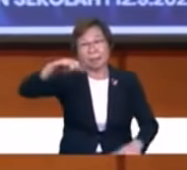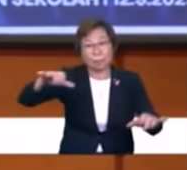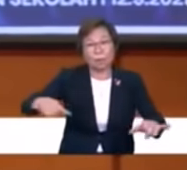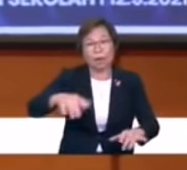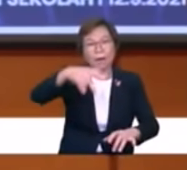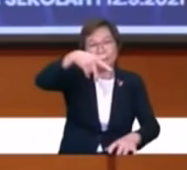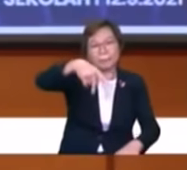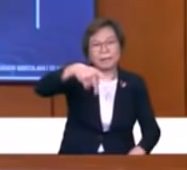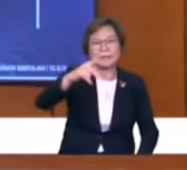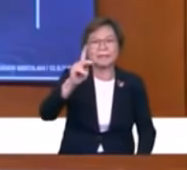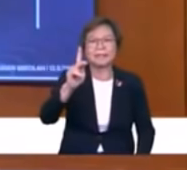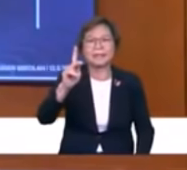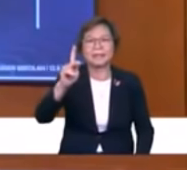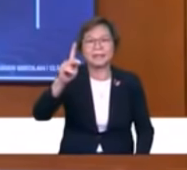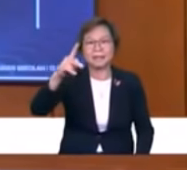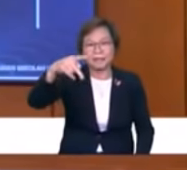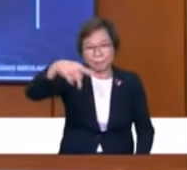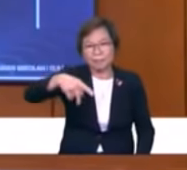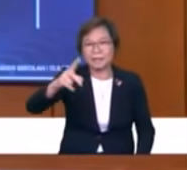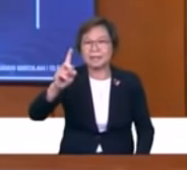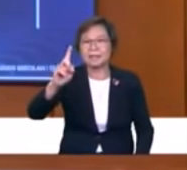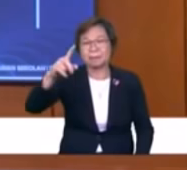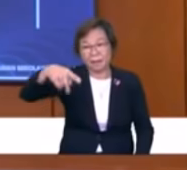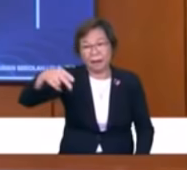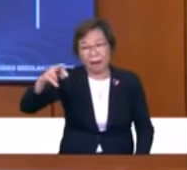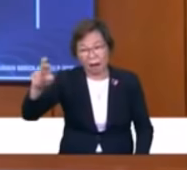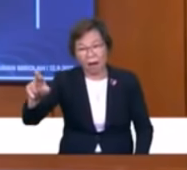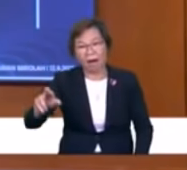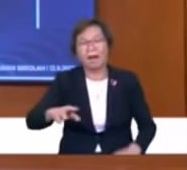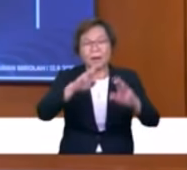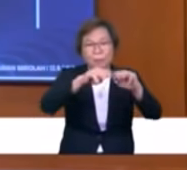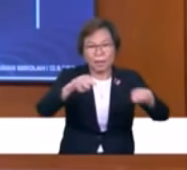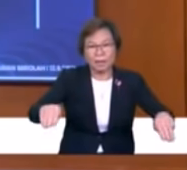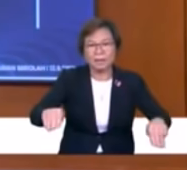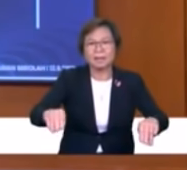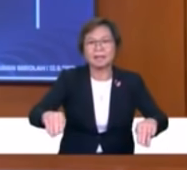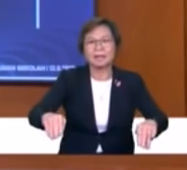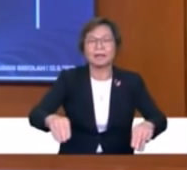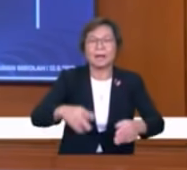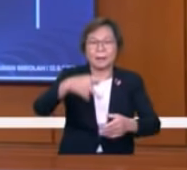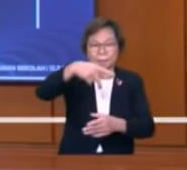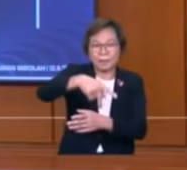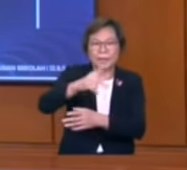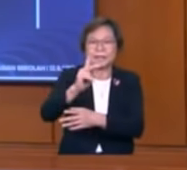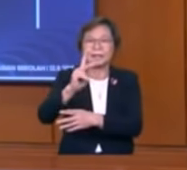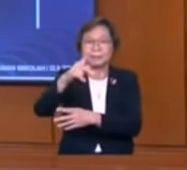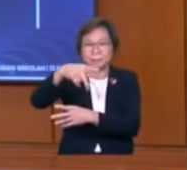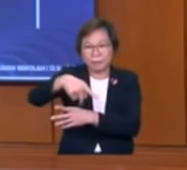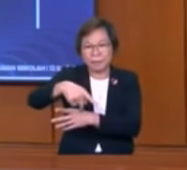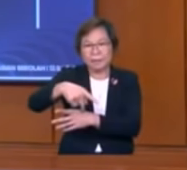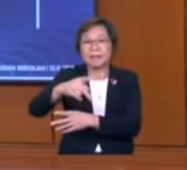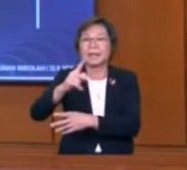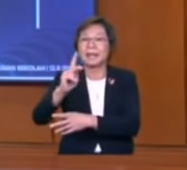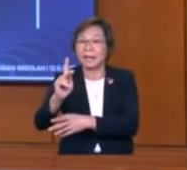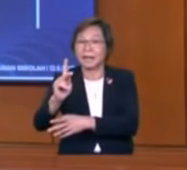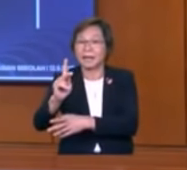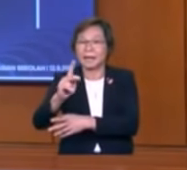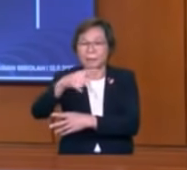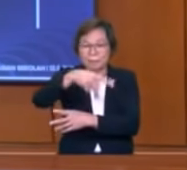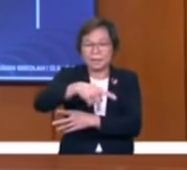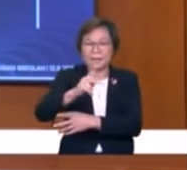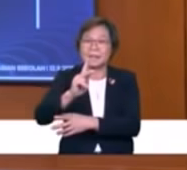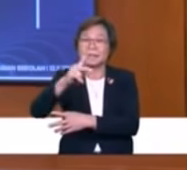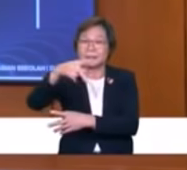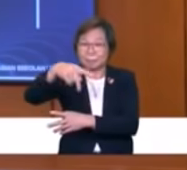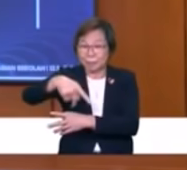pdbd collection dan murai SS1 tadi akan dibenarkan melaksanakan psikologis atau